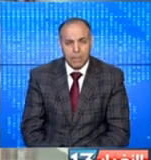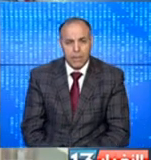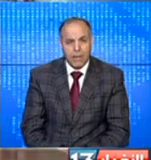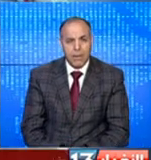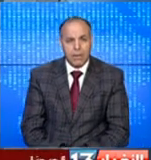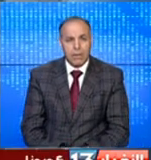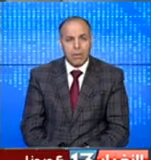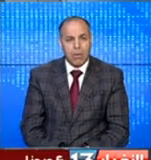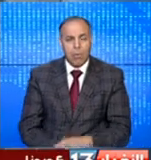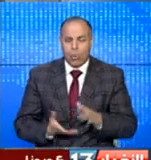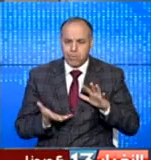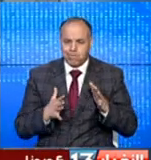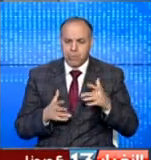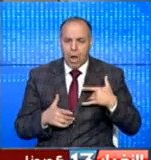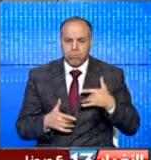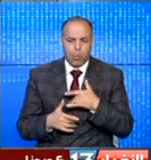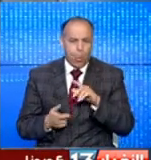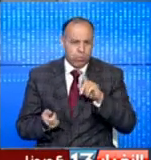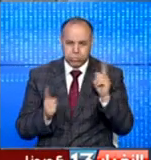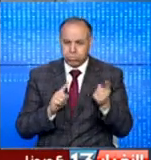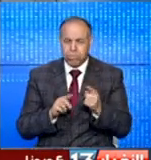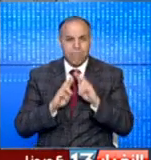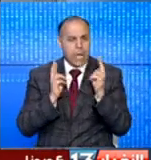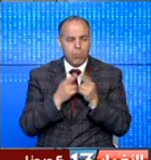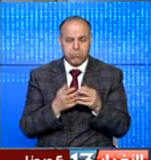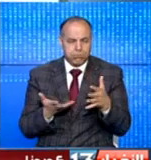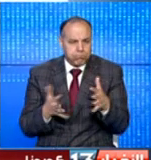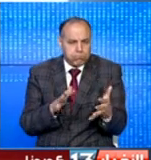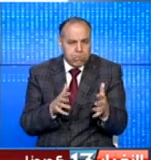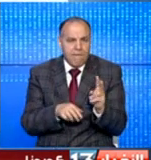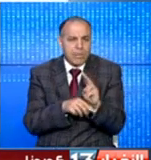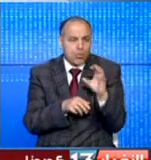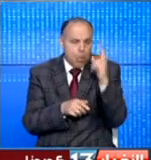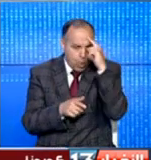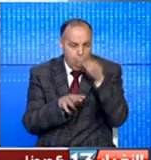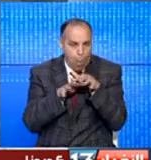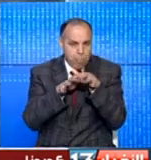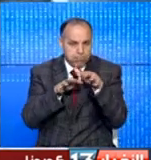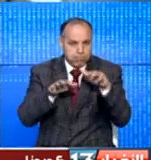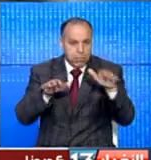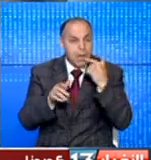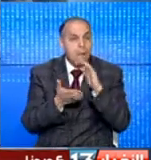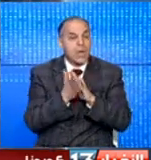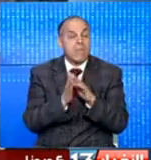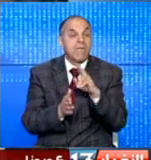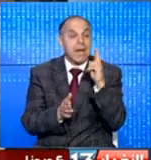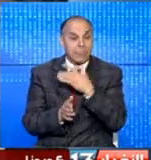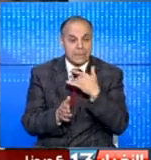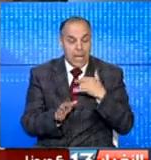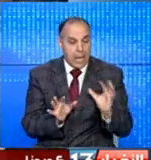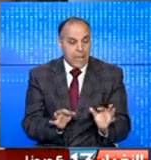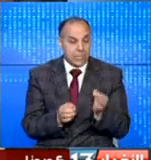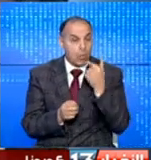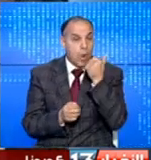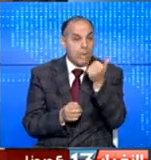وسط حالة من القلق تعيش على وقعها أغلب دول العالم يواصل فيروس كورونا الانتشار، منظمة الصحة العالمية كشفت